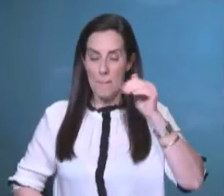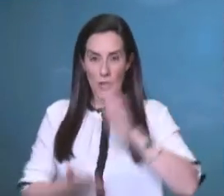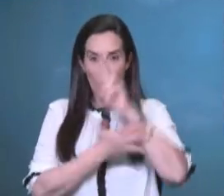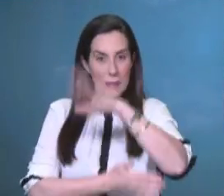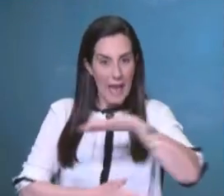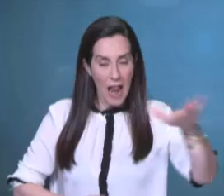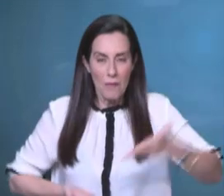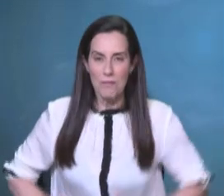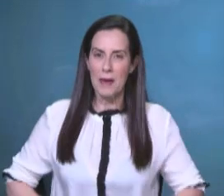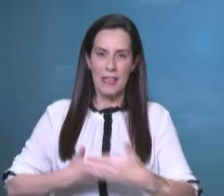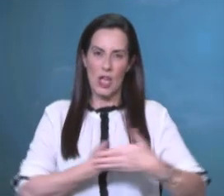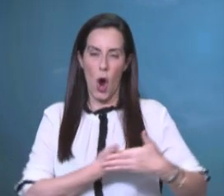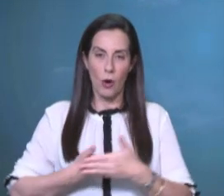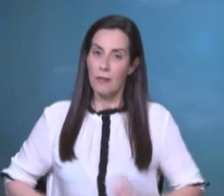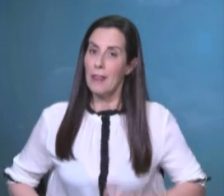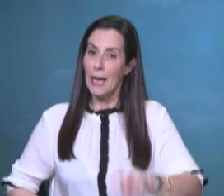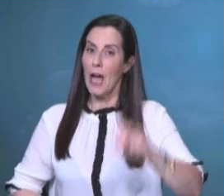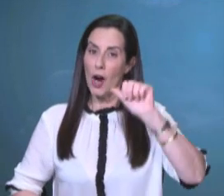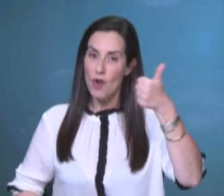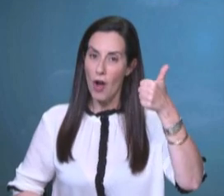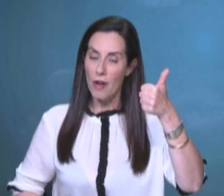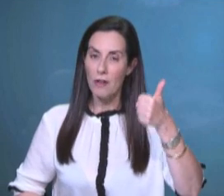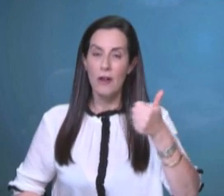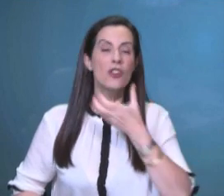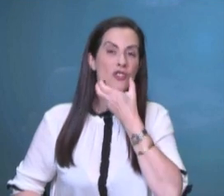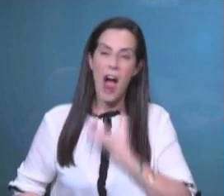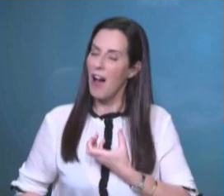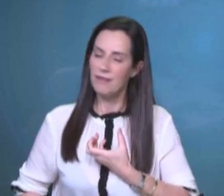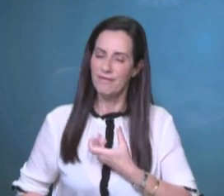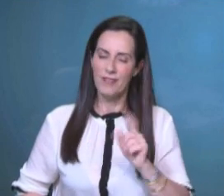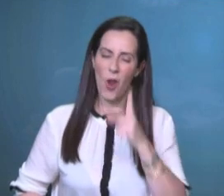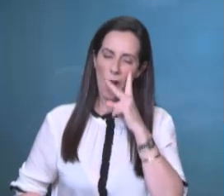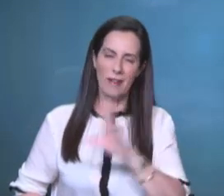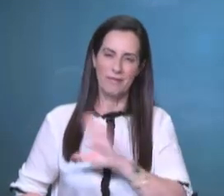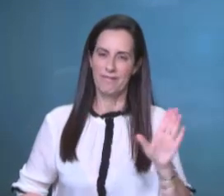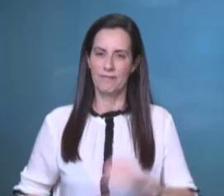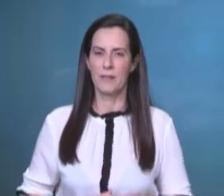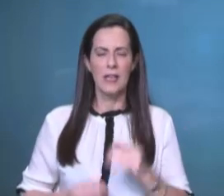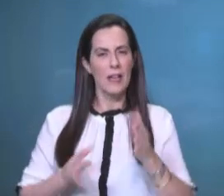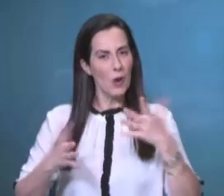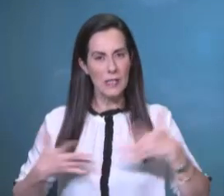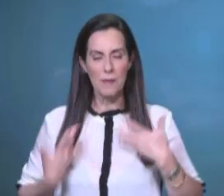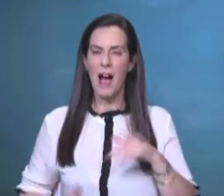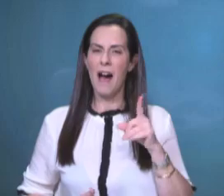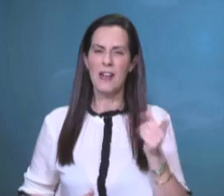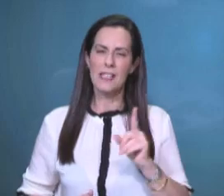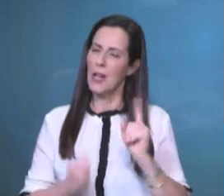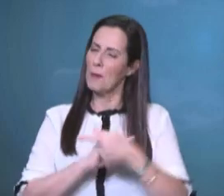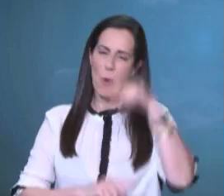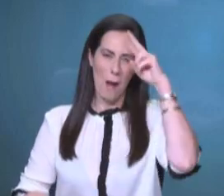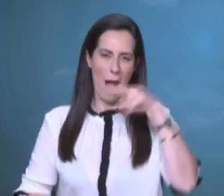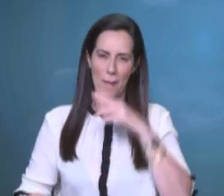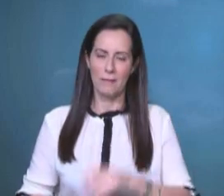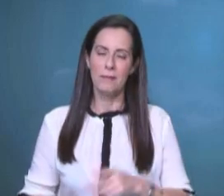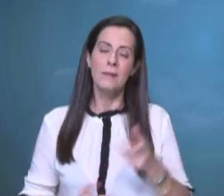תמר. נכדה ראשונה שהרב אחיעד כבר לא יזכה לראות. זה דבר מאוד משמח, אבל זה לא במקום אבא. זה נכון, זה